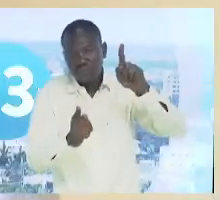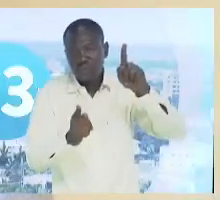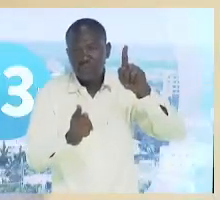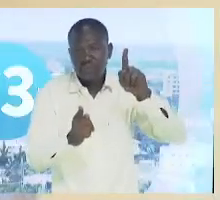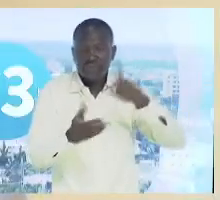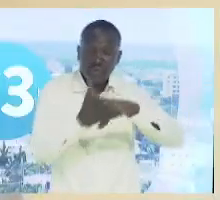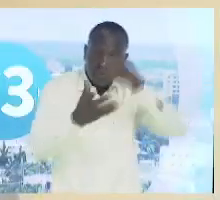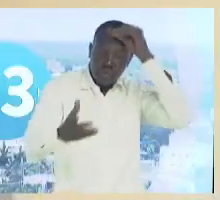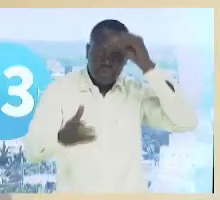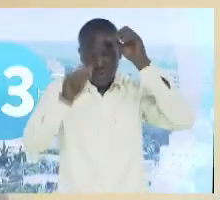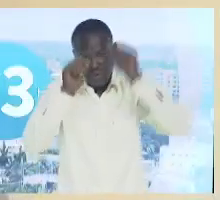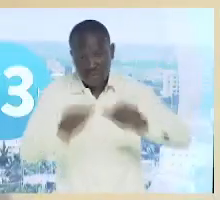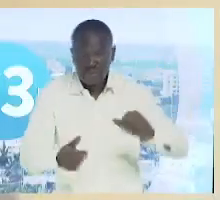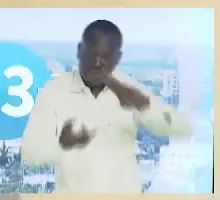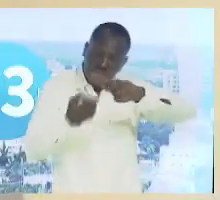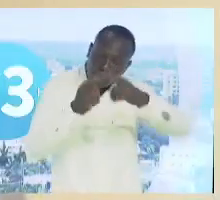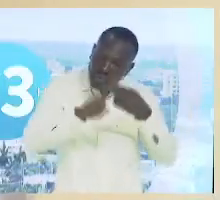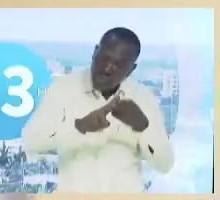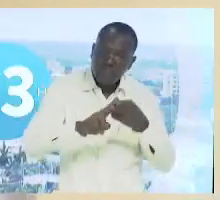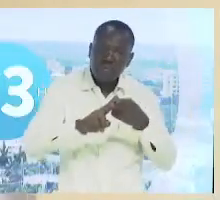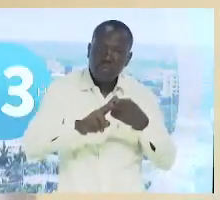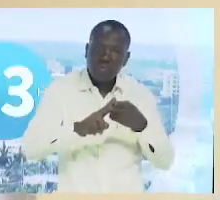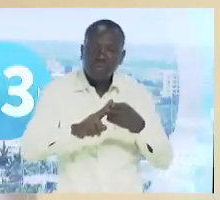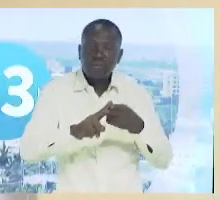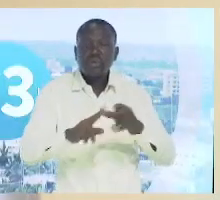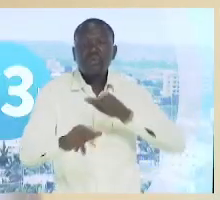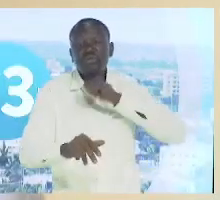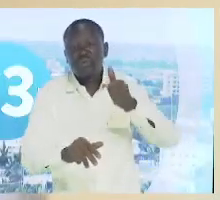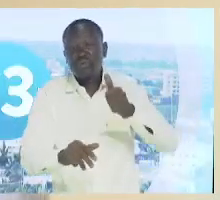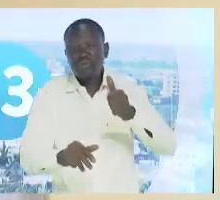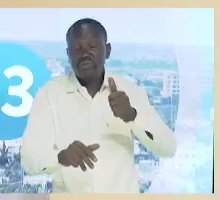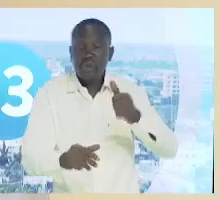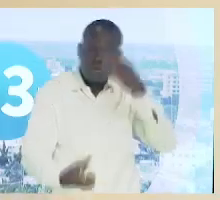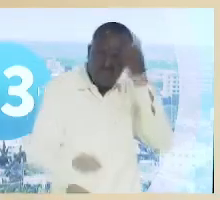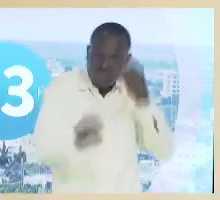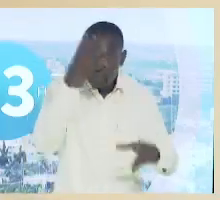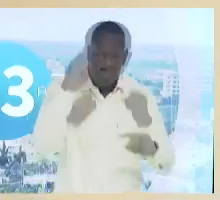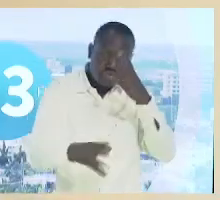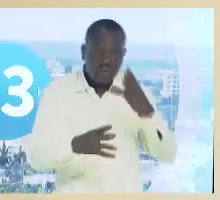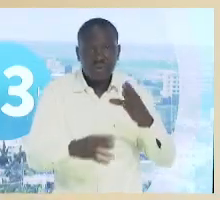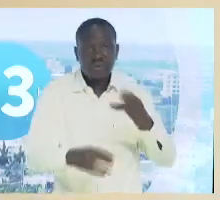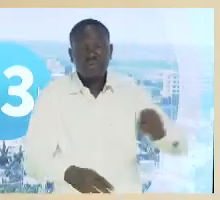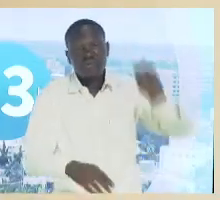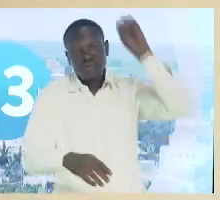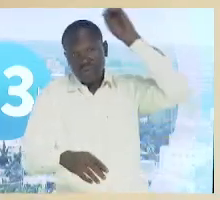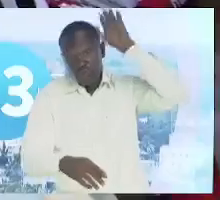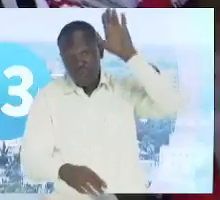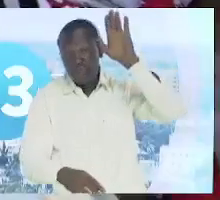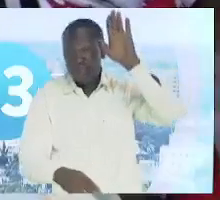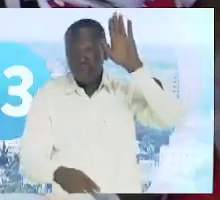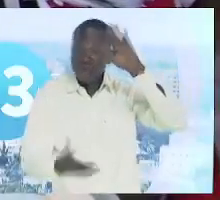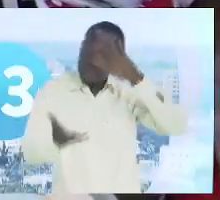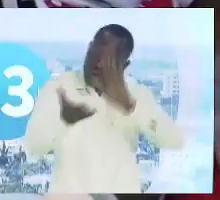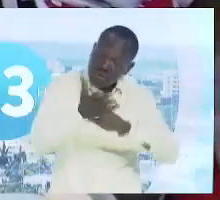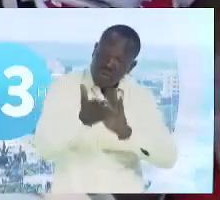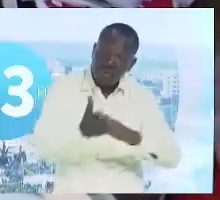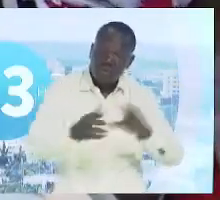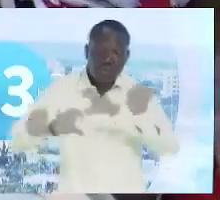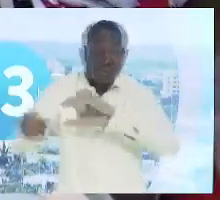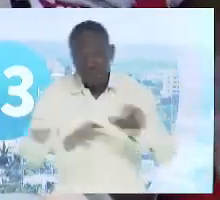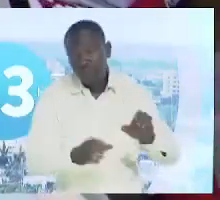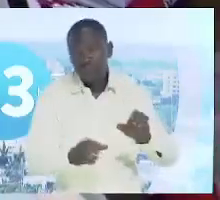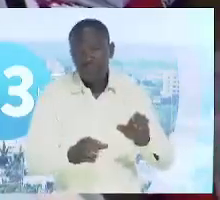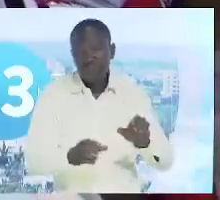apprendre nos camarades de ne plus brûler les feux tricolores, surtout à l'école. On peut faire un petit